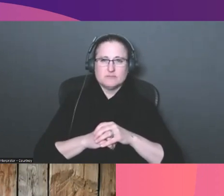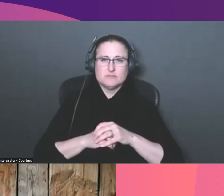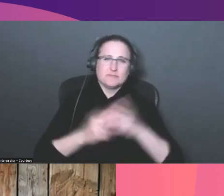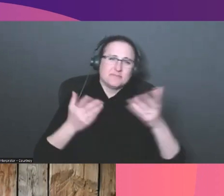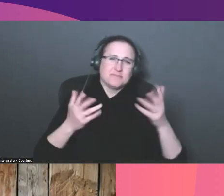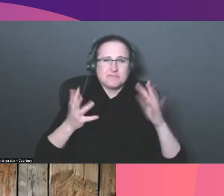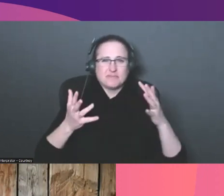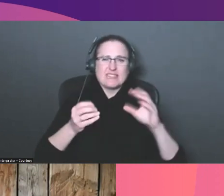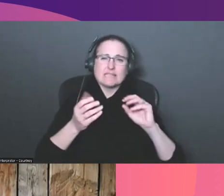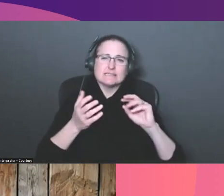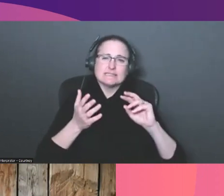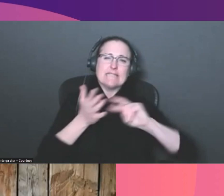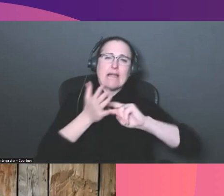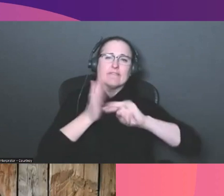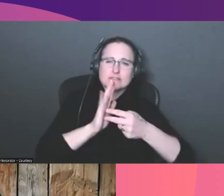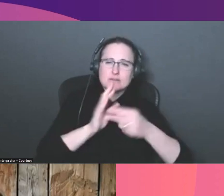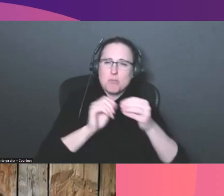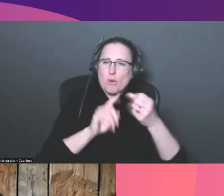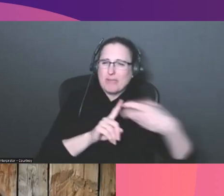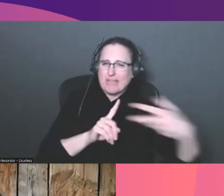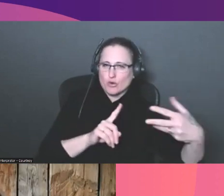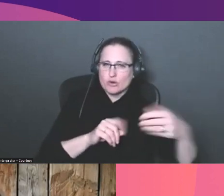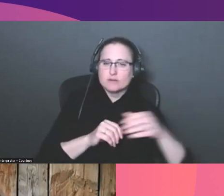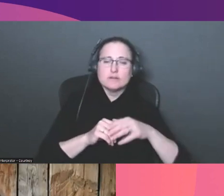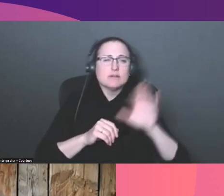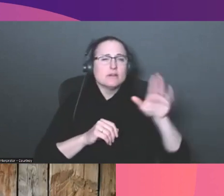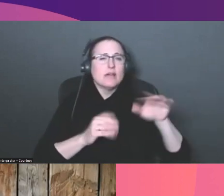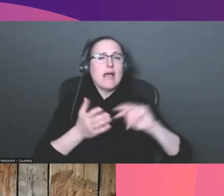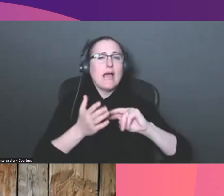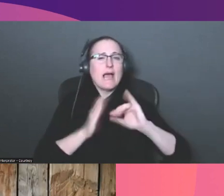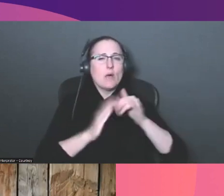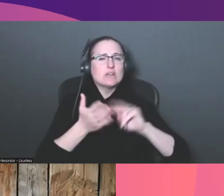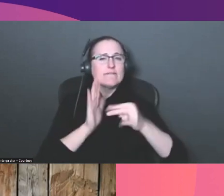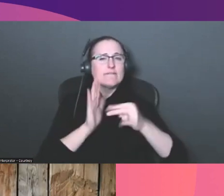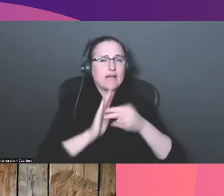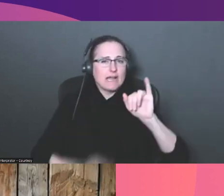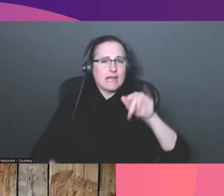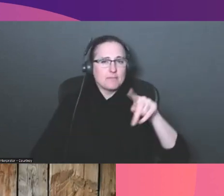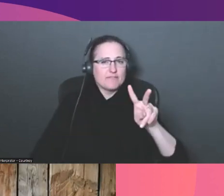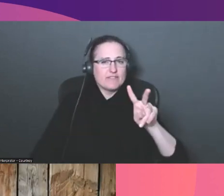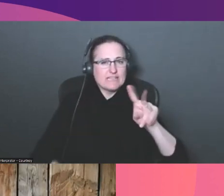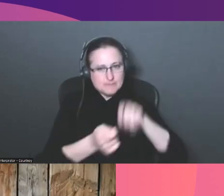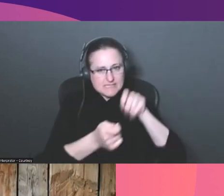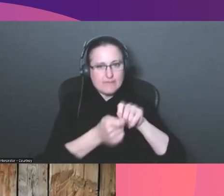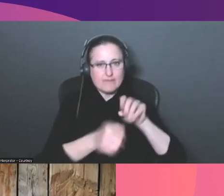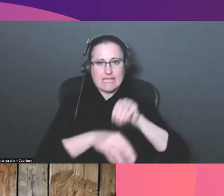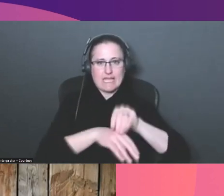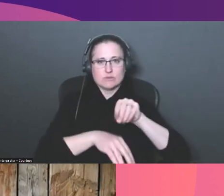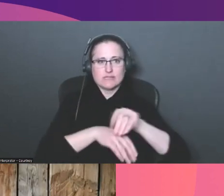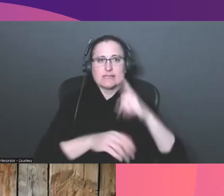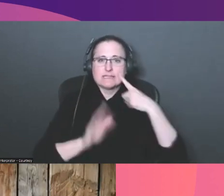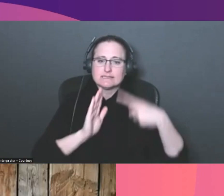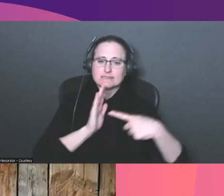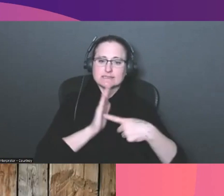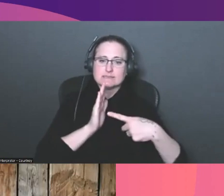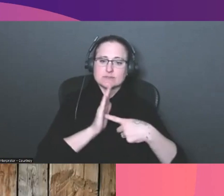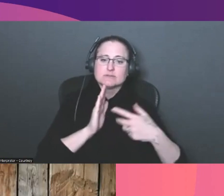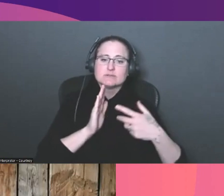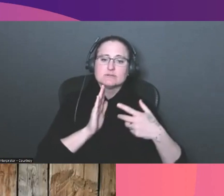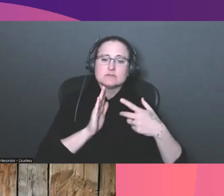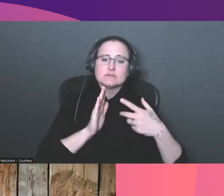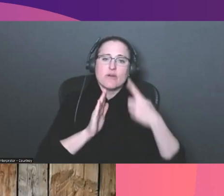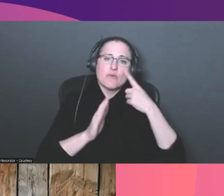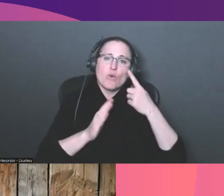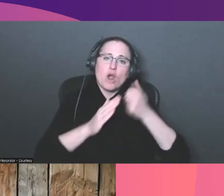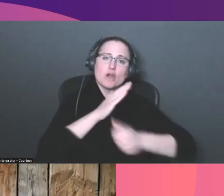Il s'agit d'une question de définition, mais c'est une question plus large. Comment est-ce qu'on peut définir du